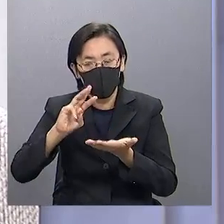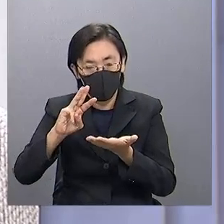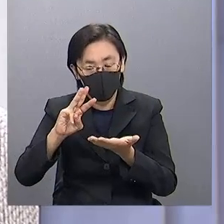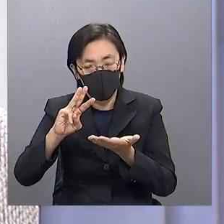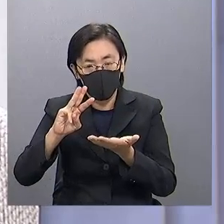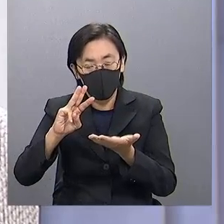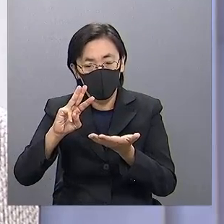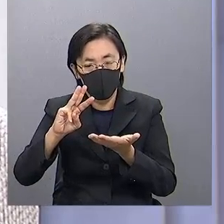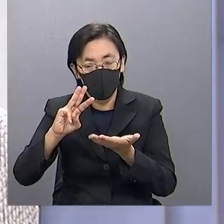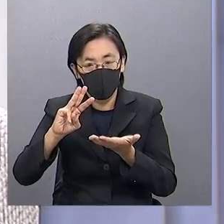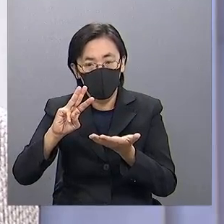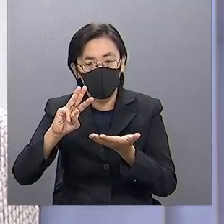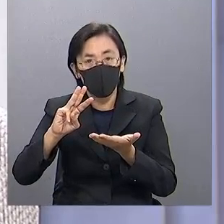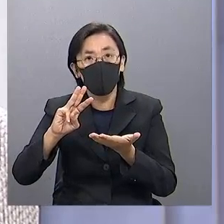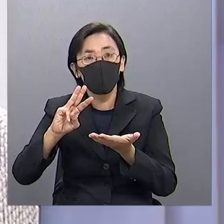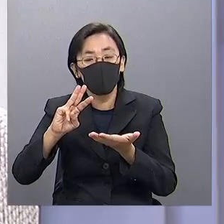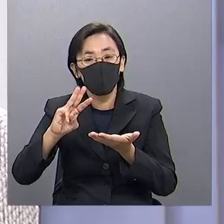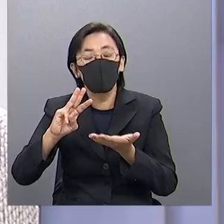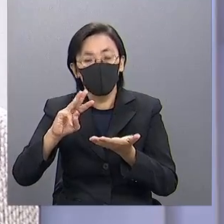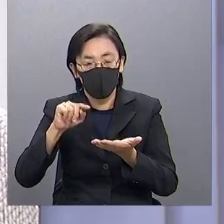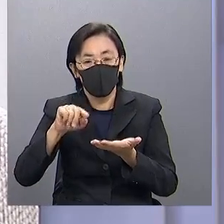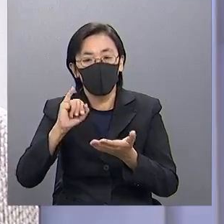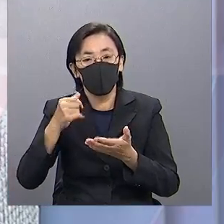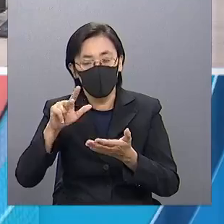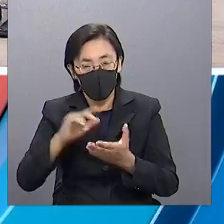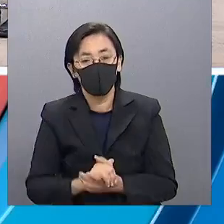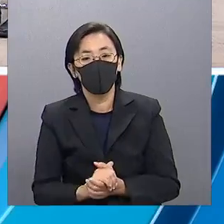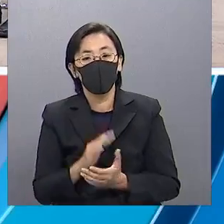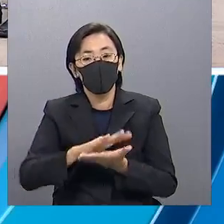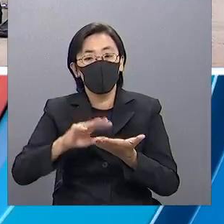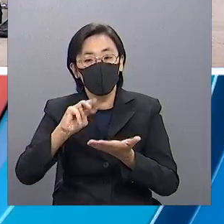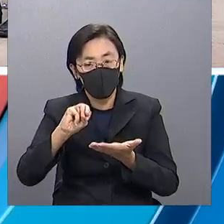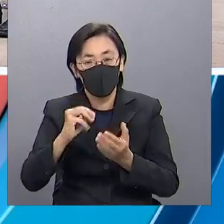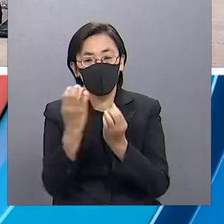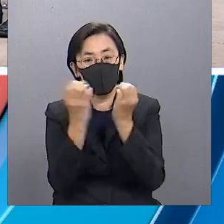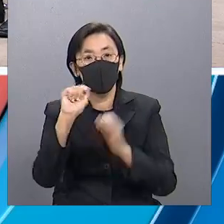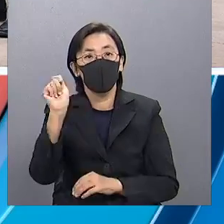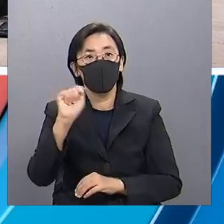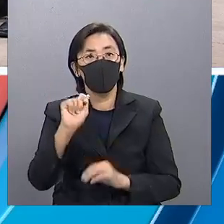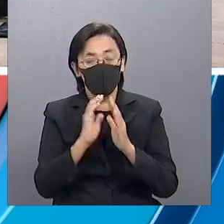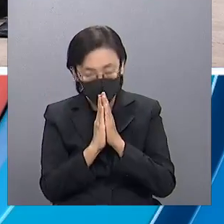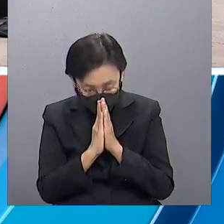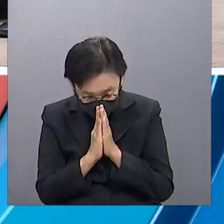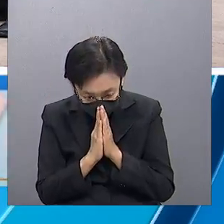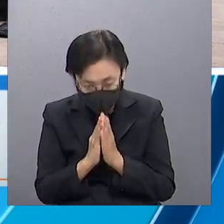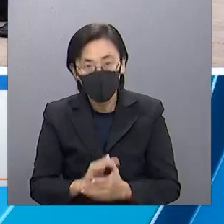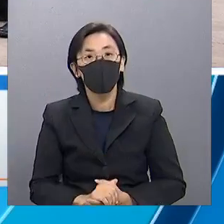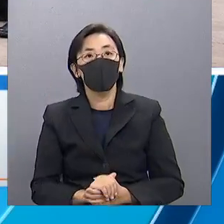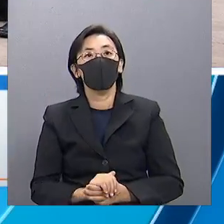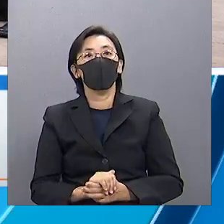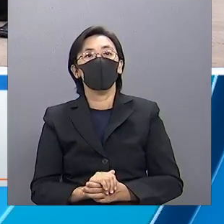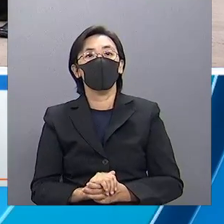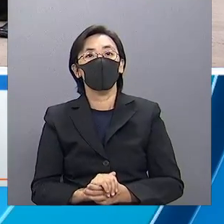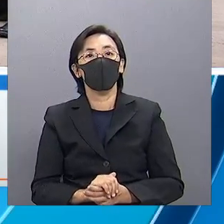ซึ่งมาจากมาวทยศาสตนะครั ตอนนี้อาจาร์อยู่ในสายกบเราแล้วนะครัสวสครอาาร์ครับสวัดีค่ะ สวดีคณ